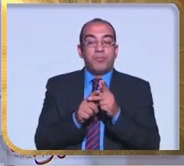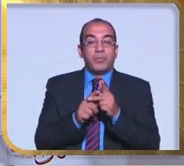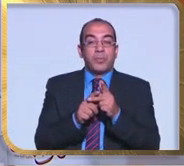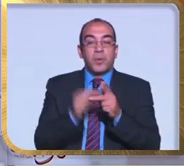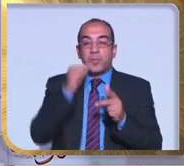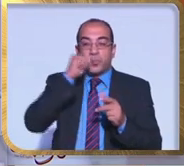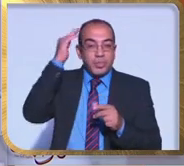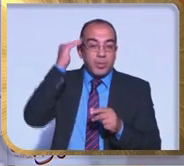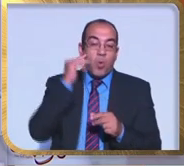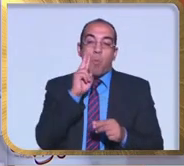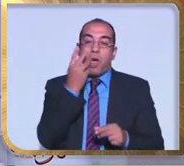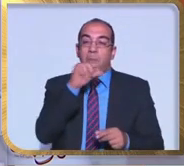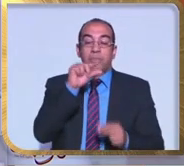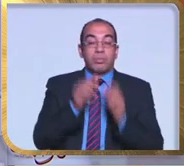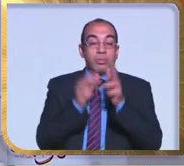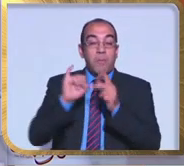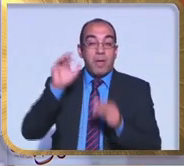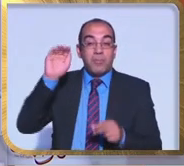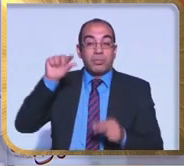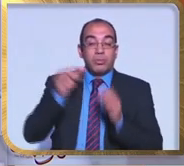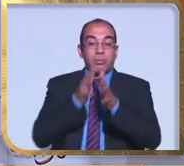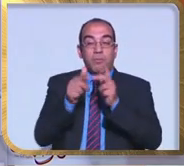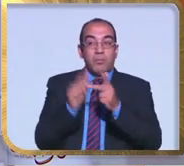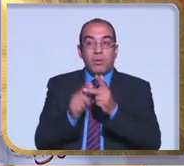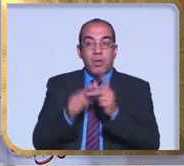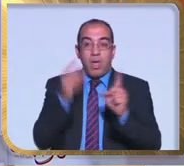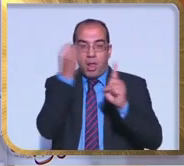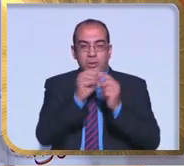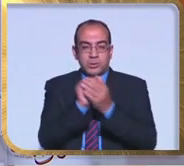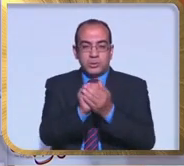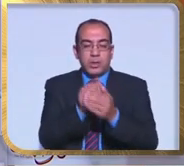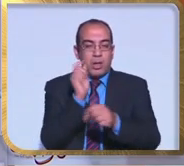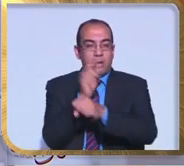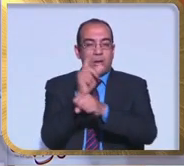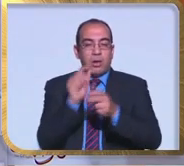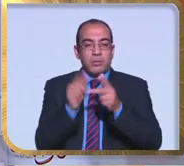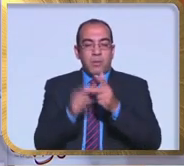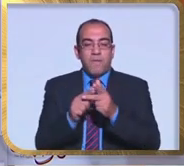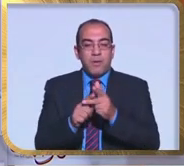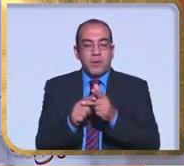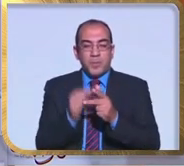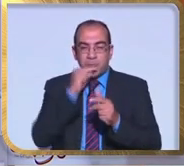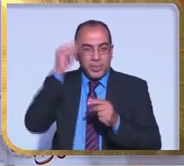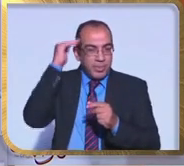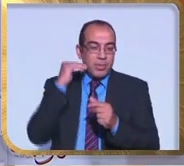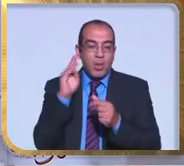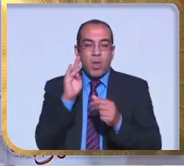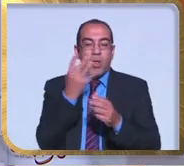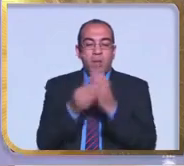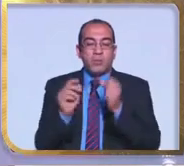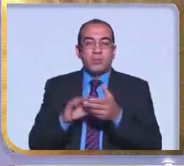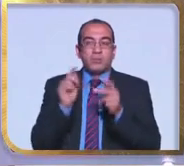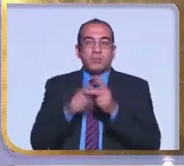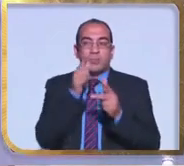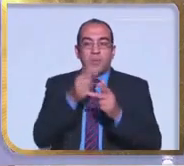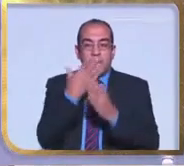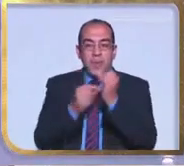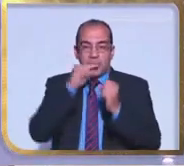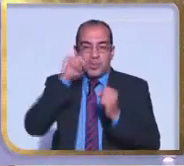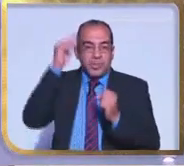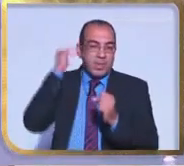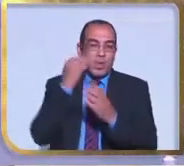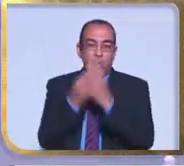الست أم محمد بتسأل بتقول: هل يجوز إعطاء زكاة المال لبنت الزوجة؟